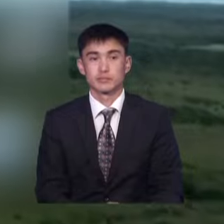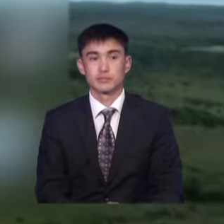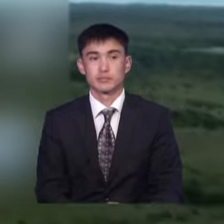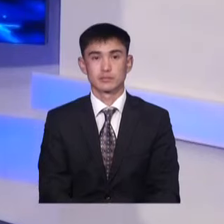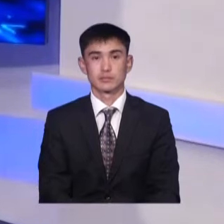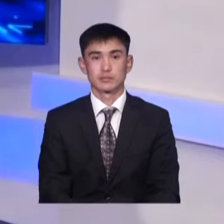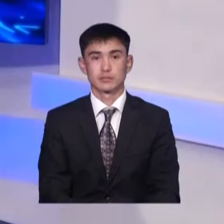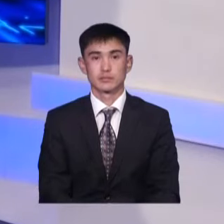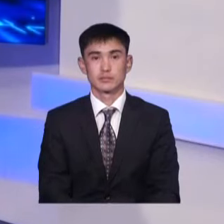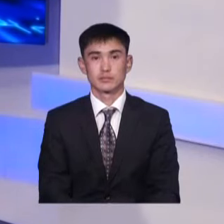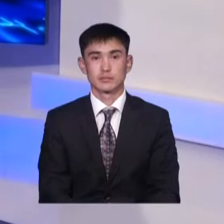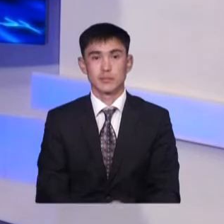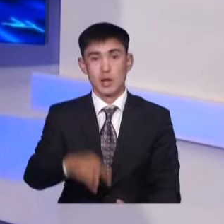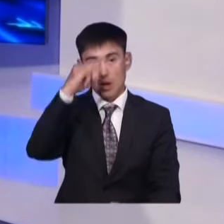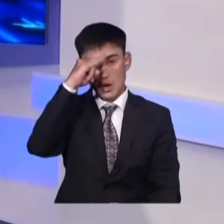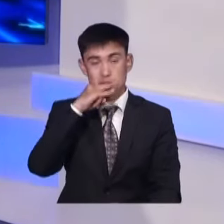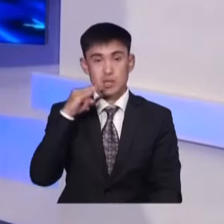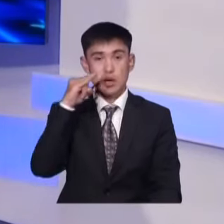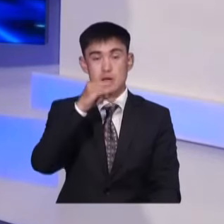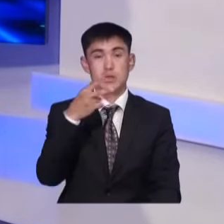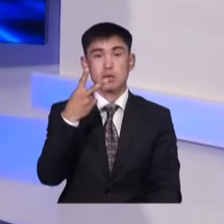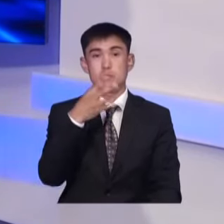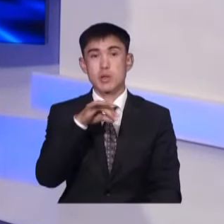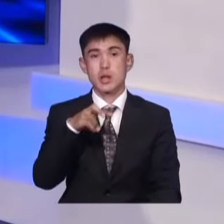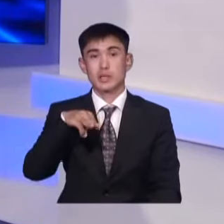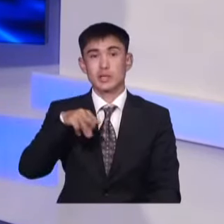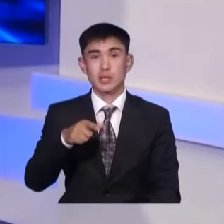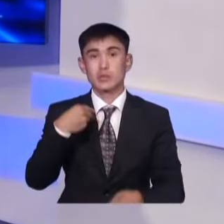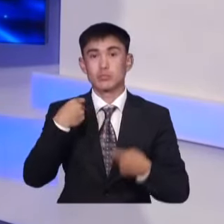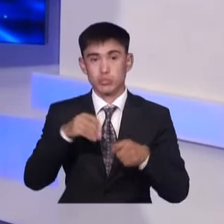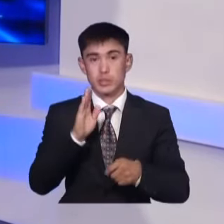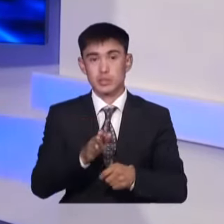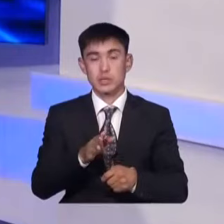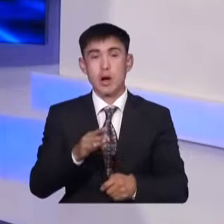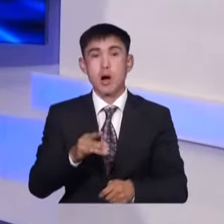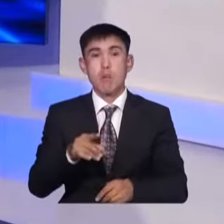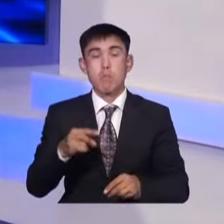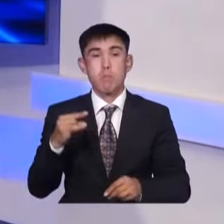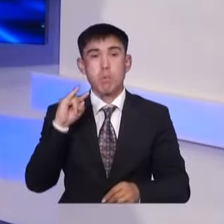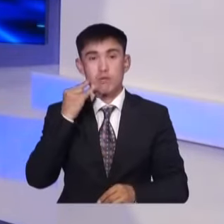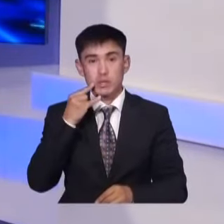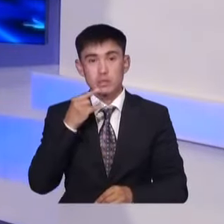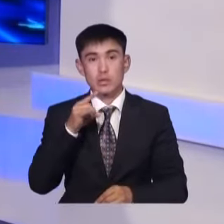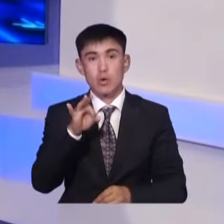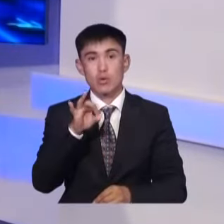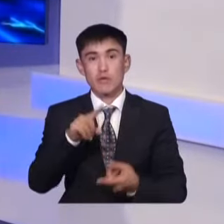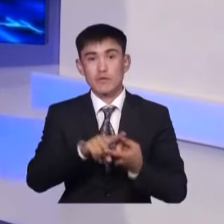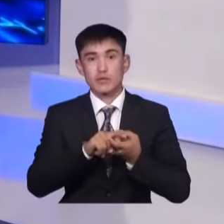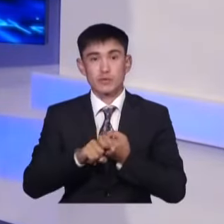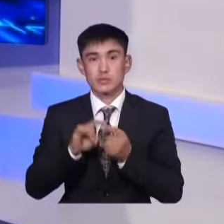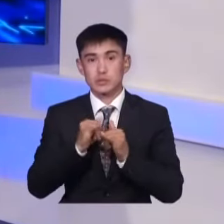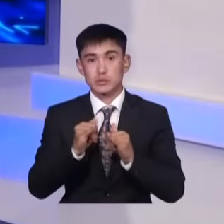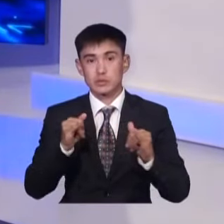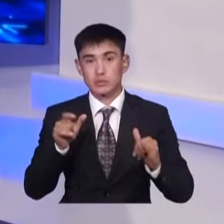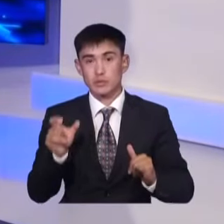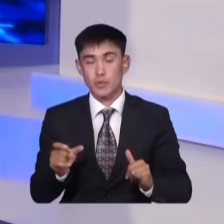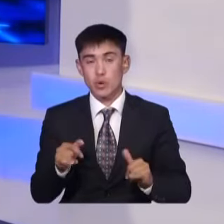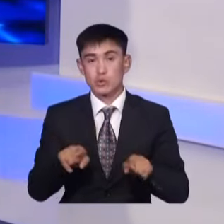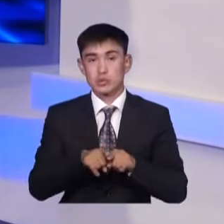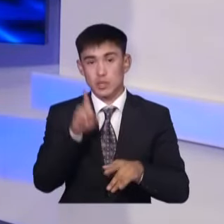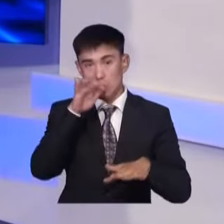телеарнасы. Қазақ Эйр 2 миллиард теңгеге сатылмақ, қал Павлодарда ротавирустық инфекция жұқтырғандардың саны көбейген.